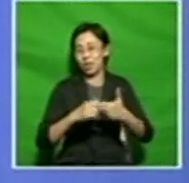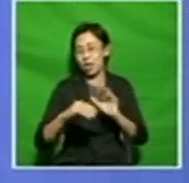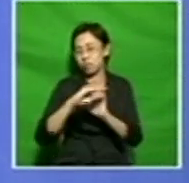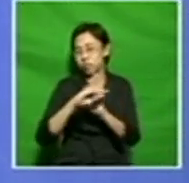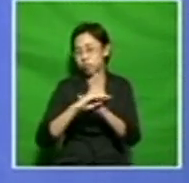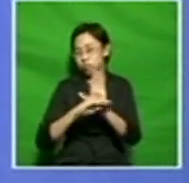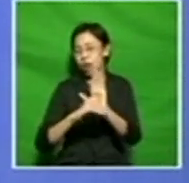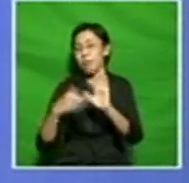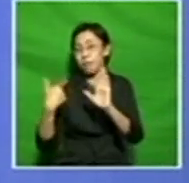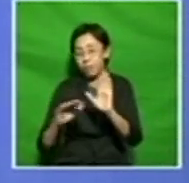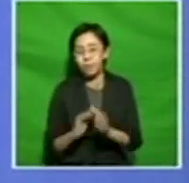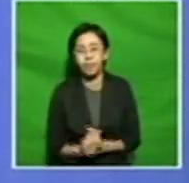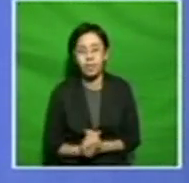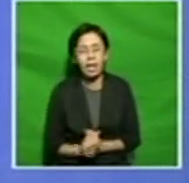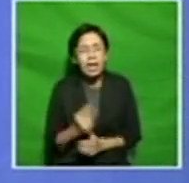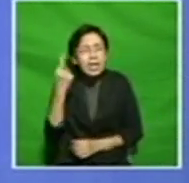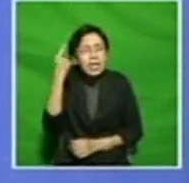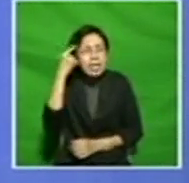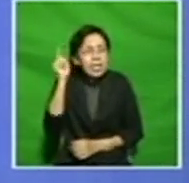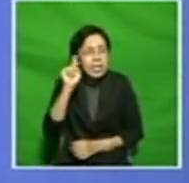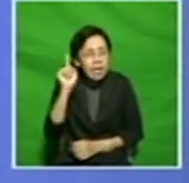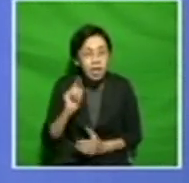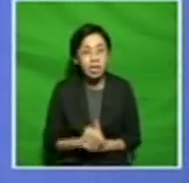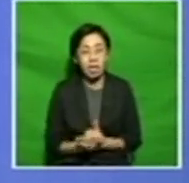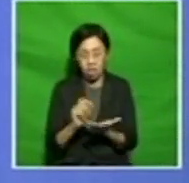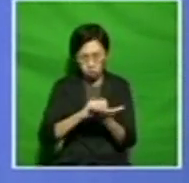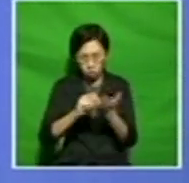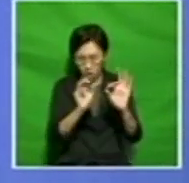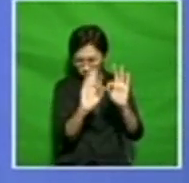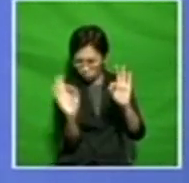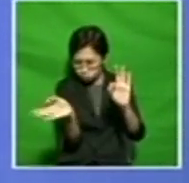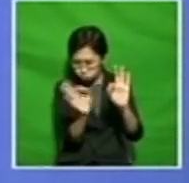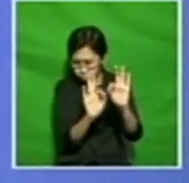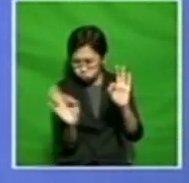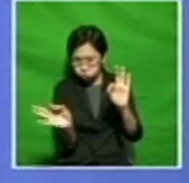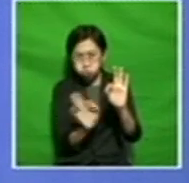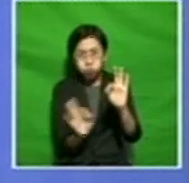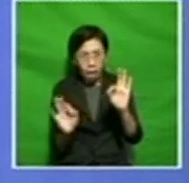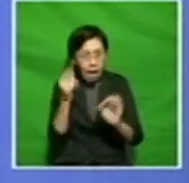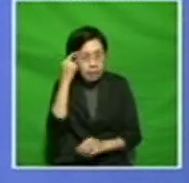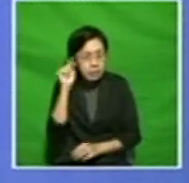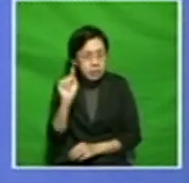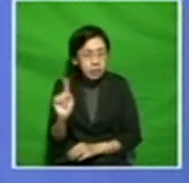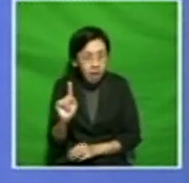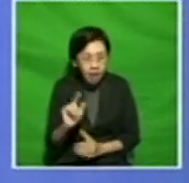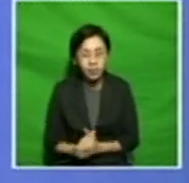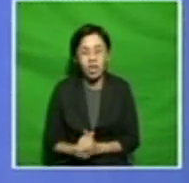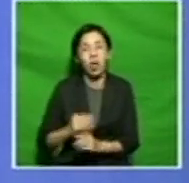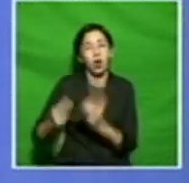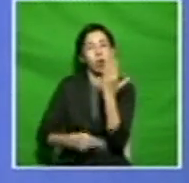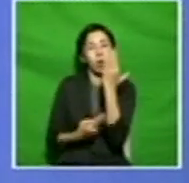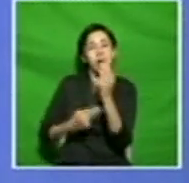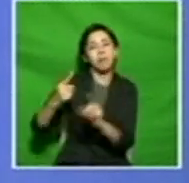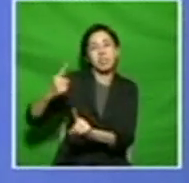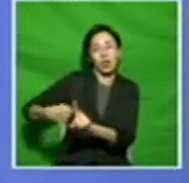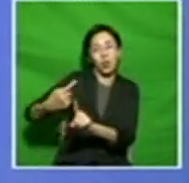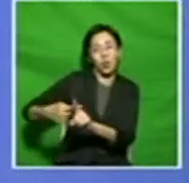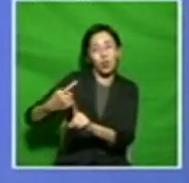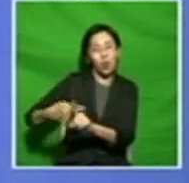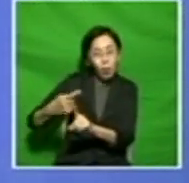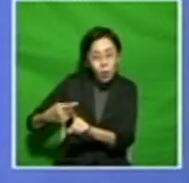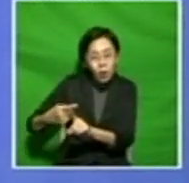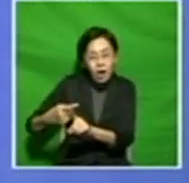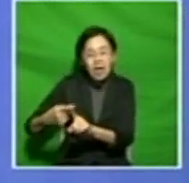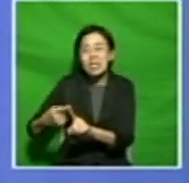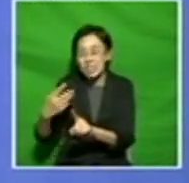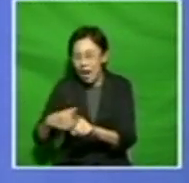เตรียมนั้นให้คิดเลยไปเขียนไปถึงขนาดนี้ด้วยว่าให้คิดเลยไปถึงการที่จะไปเช่าโรงแรมเพื่อเอามาเป็นที่พัก